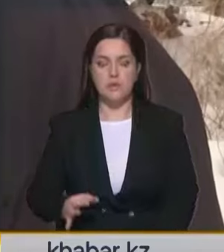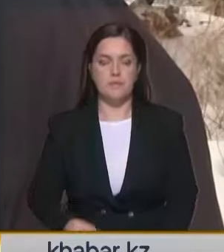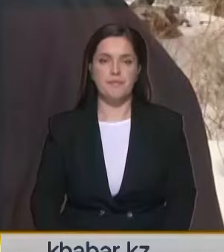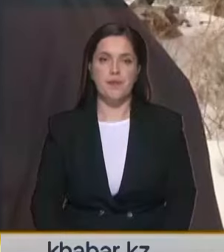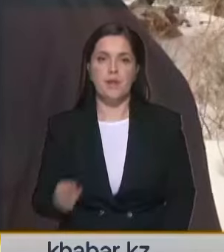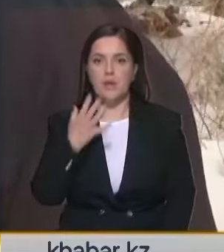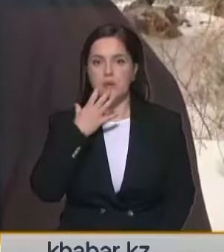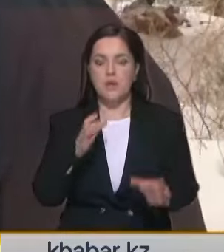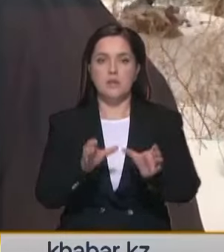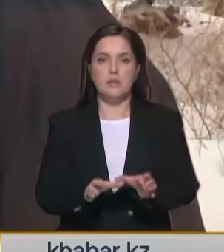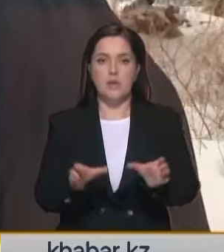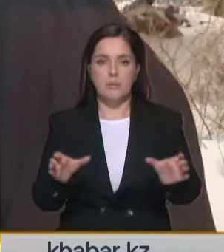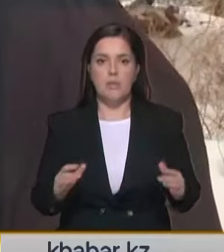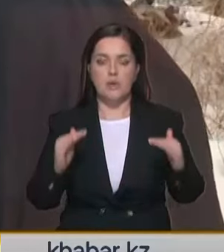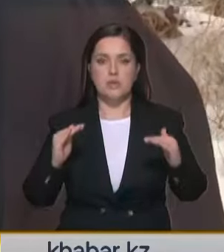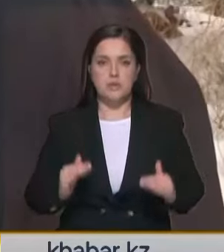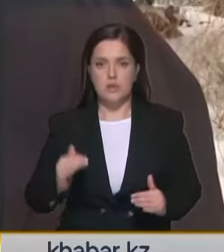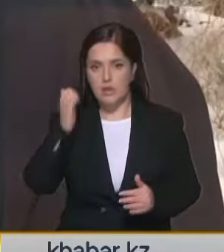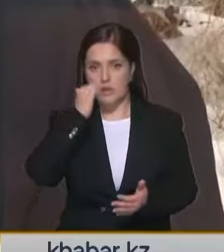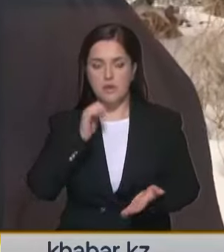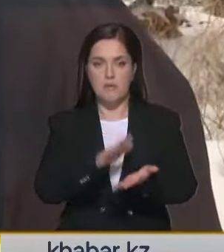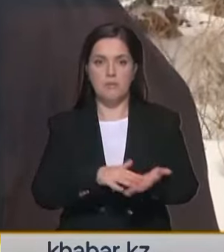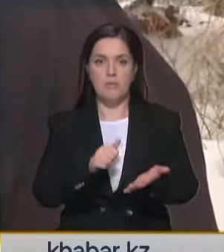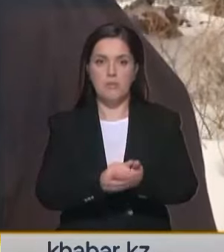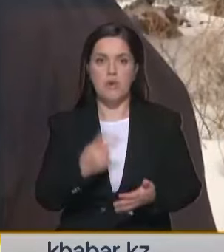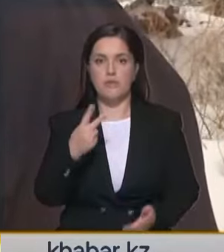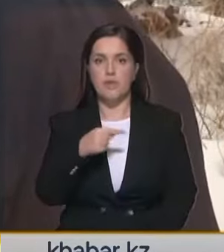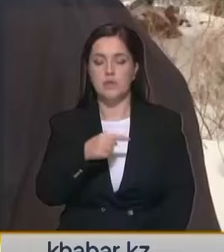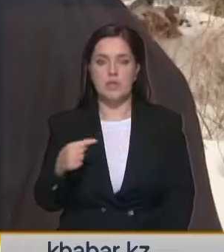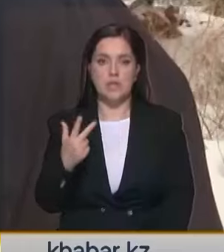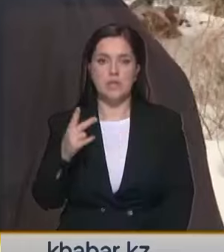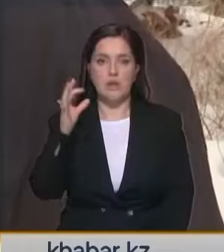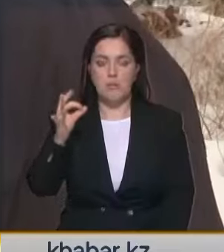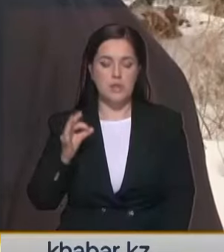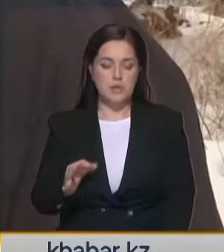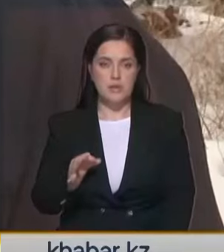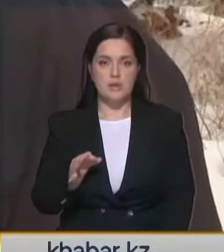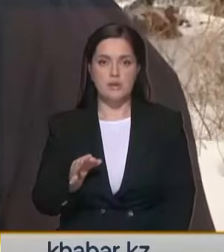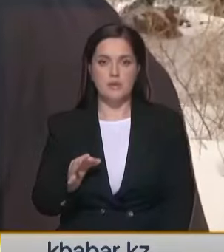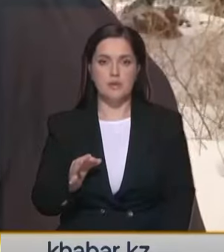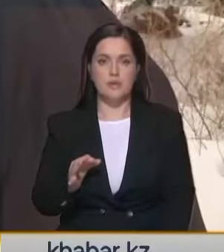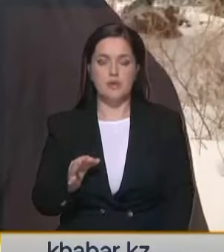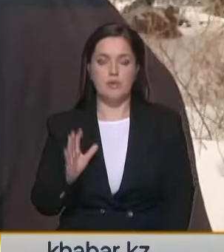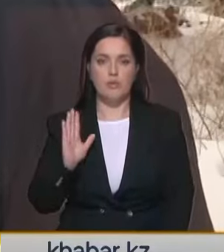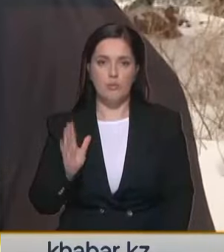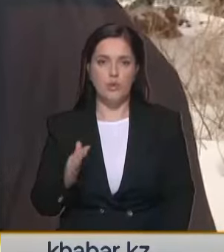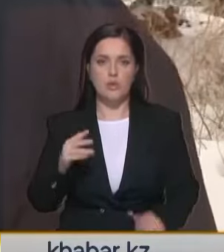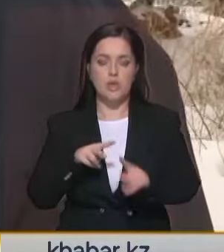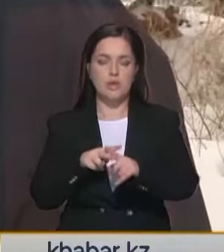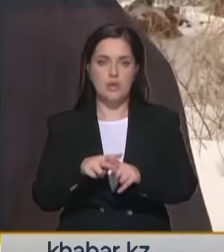тепловых сетей снижение износа на 2-3% износ сетей и снизит нагрузки